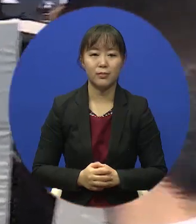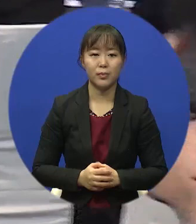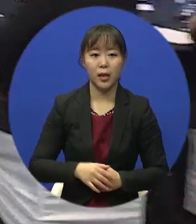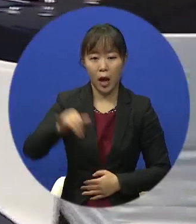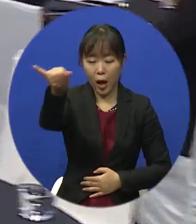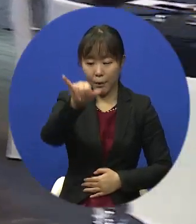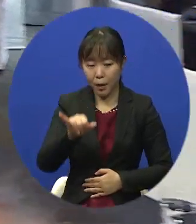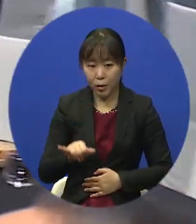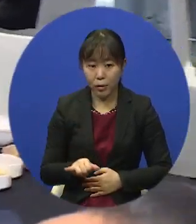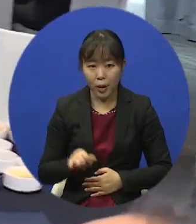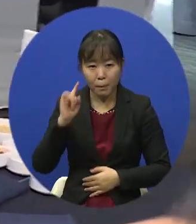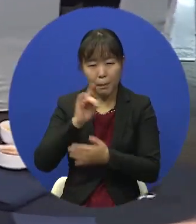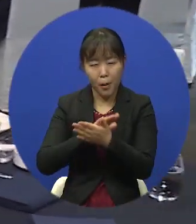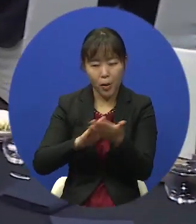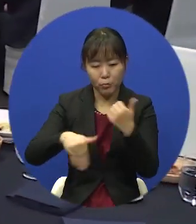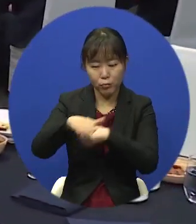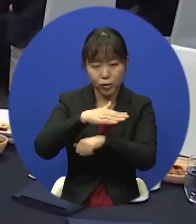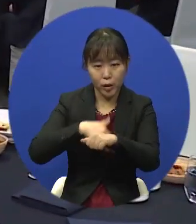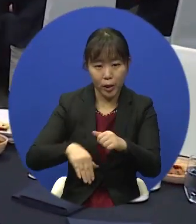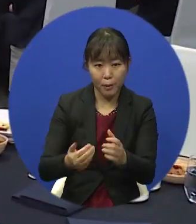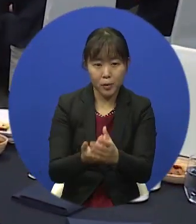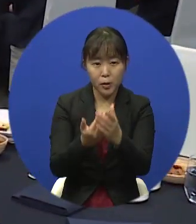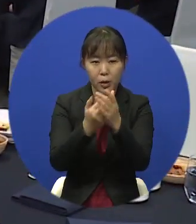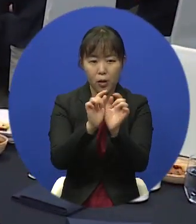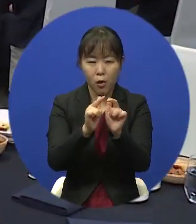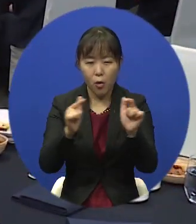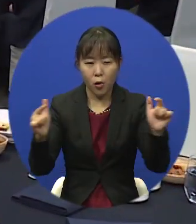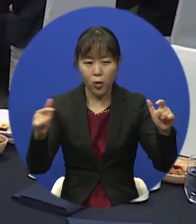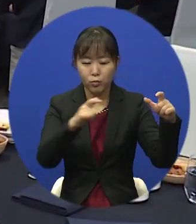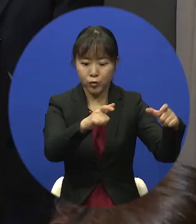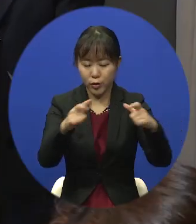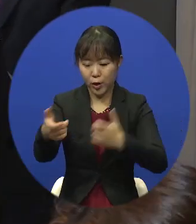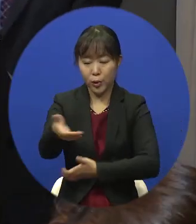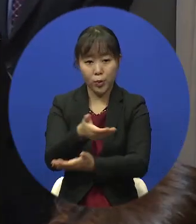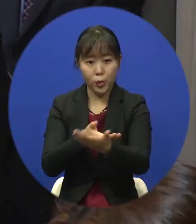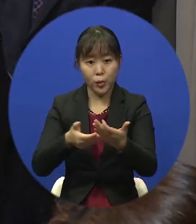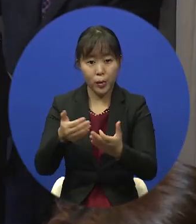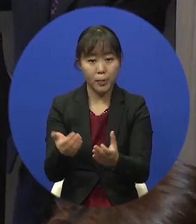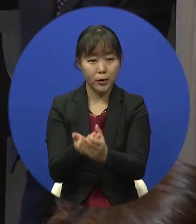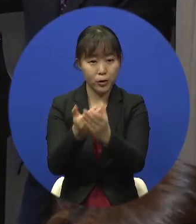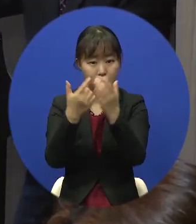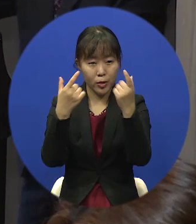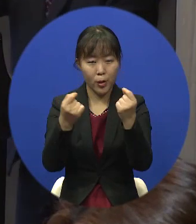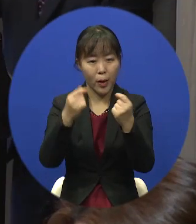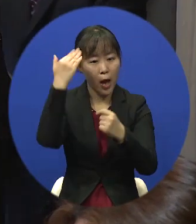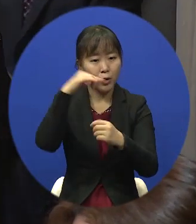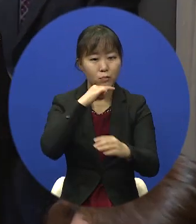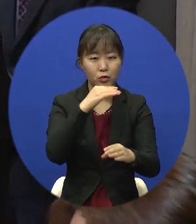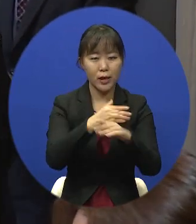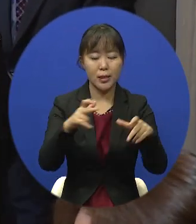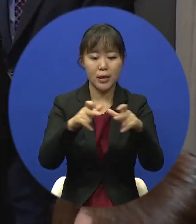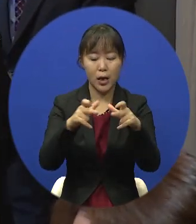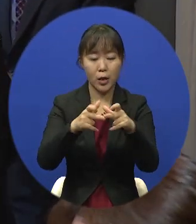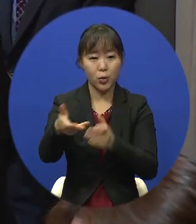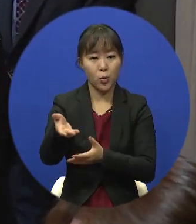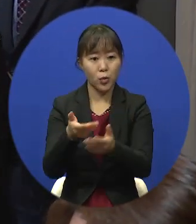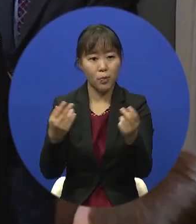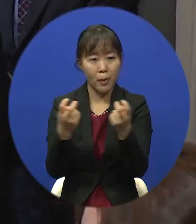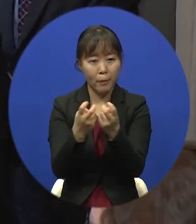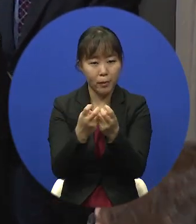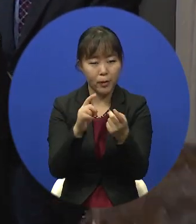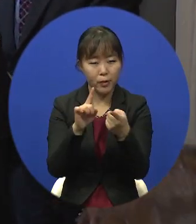한반도 내 평화 분위기가 조성되며 다양한 분야의 교류가 힘을 얻고 있는 가운데 남북장애인 교류 방안을 모색하는